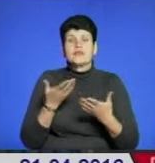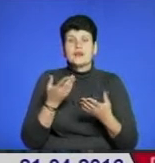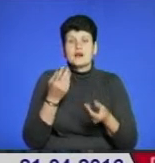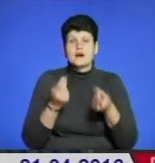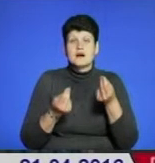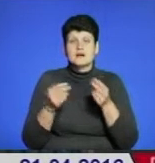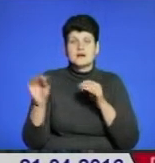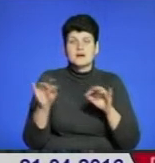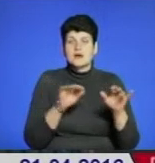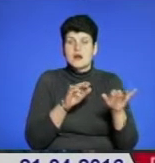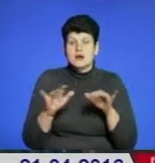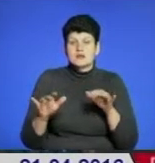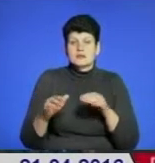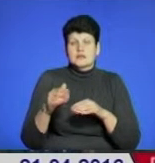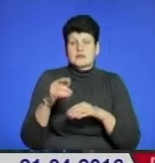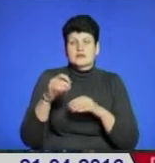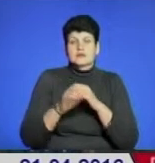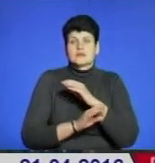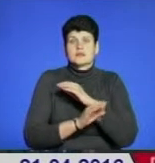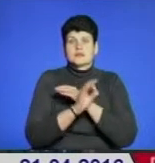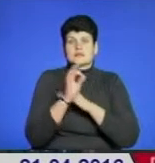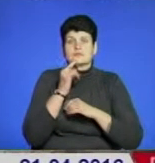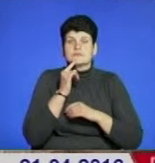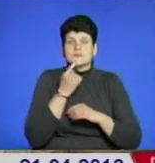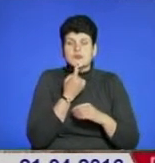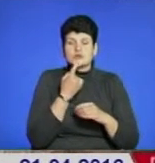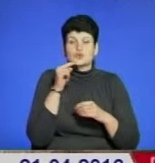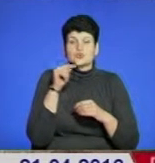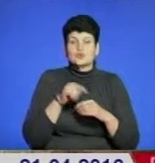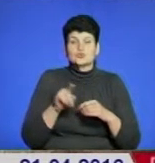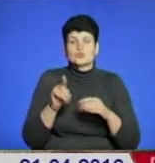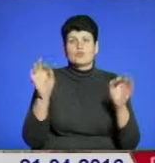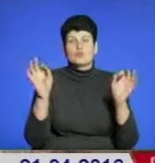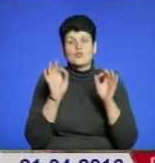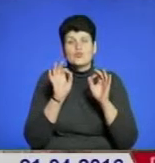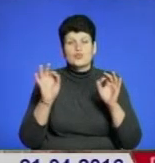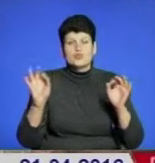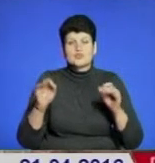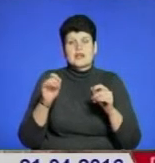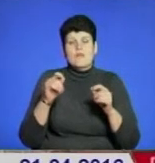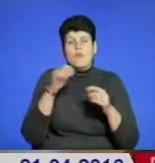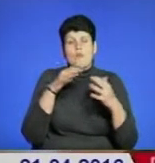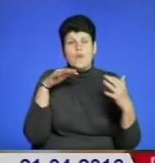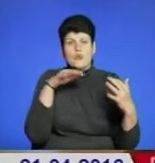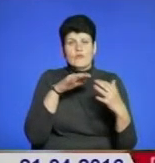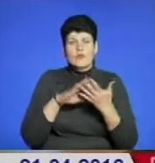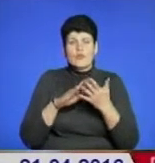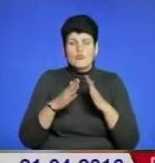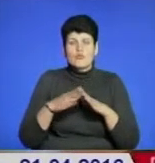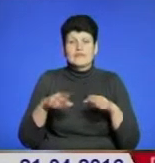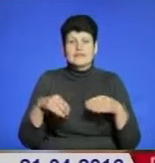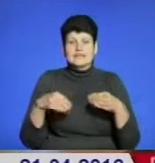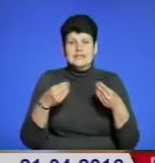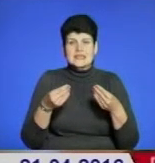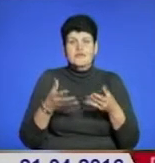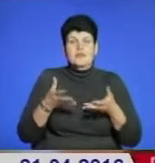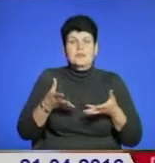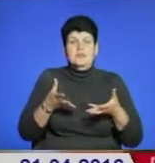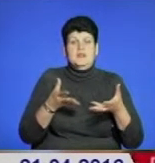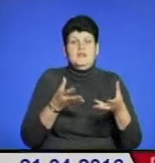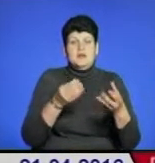нелегко, зізнаються військові музики. Але тішить те, що музика, а особливо в бойових умовах, надає бійцям снаги та віри